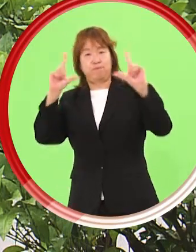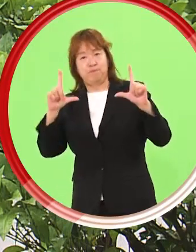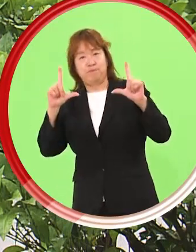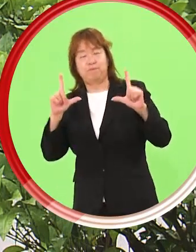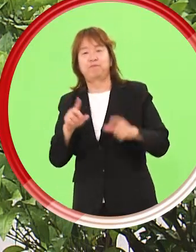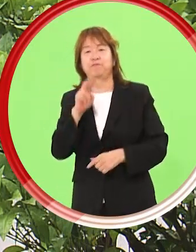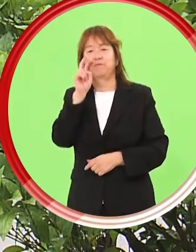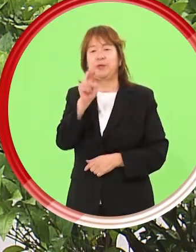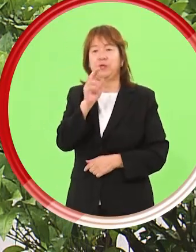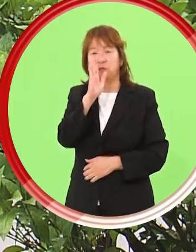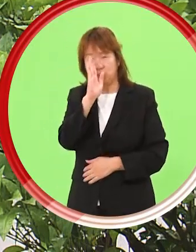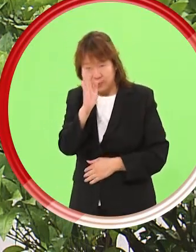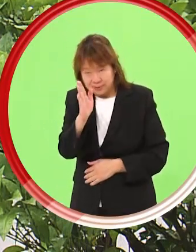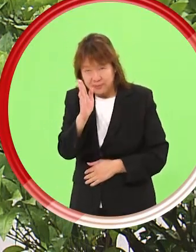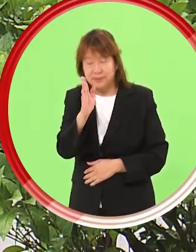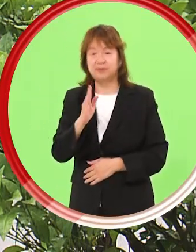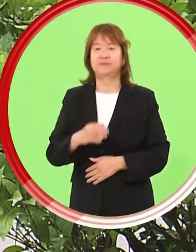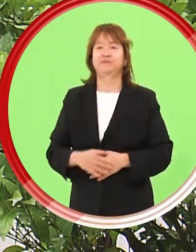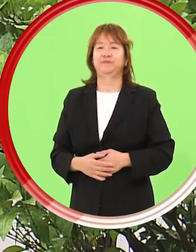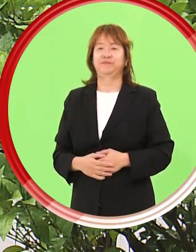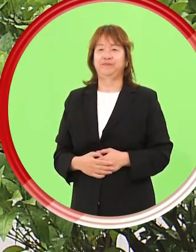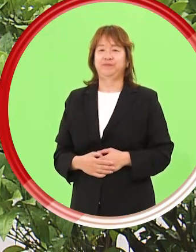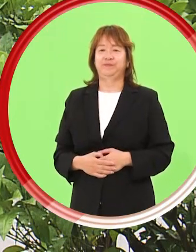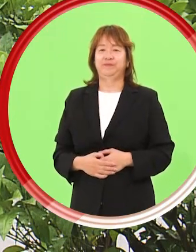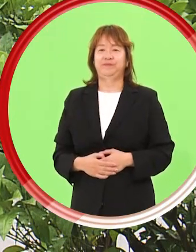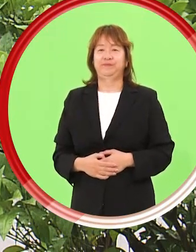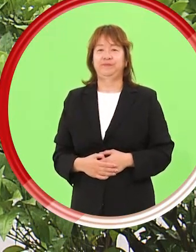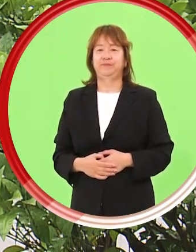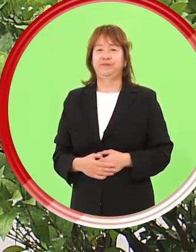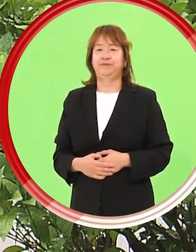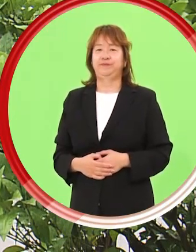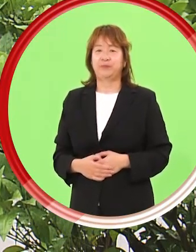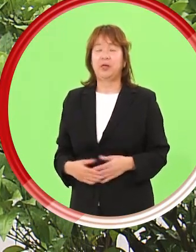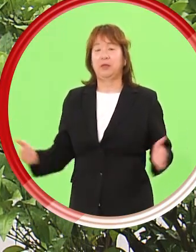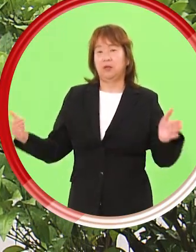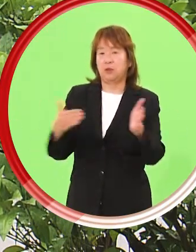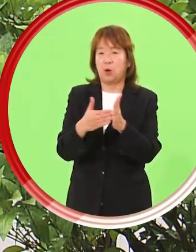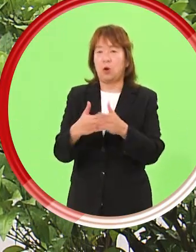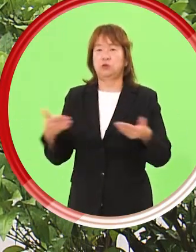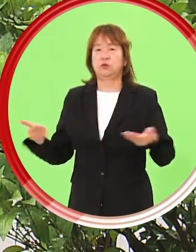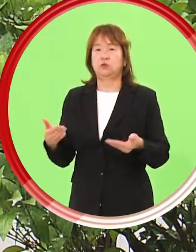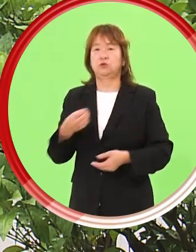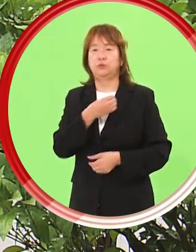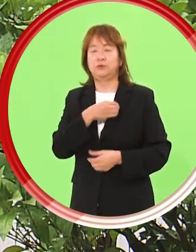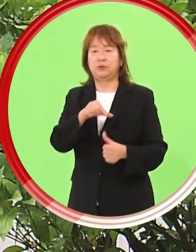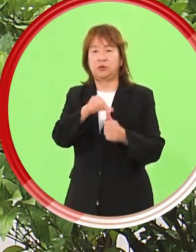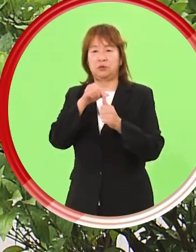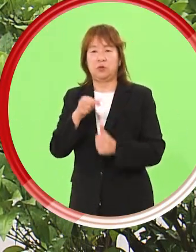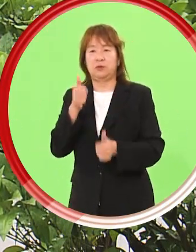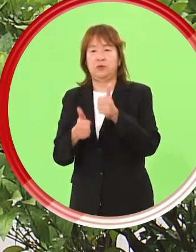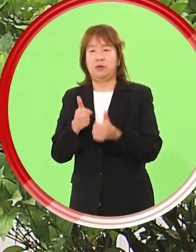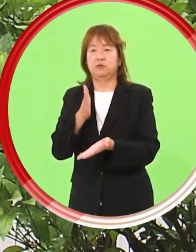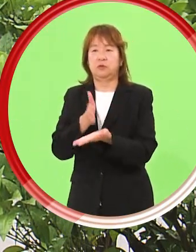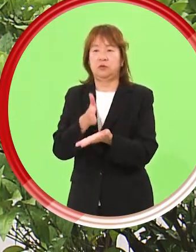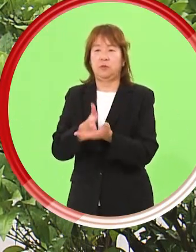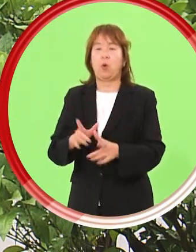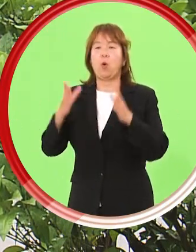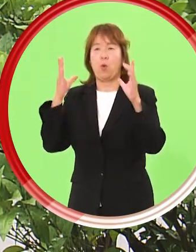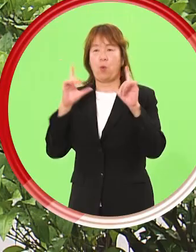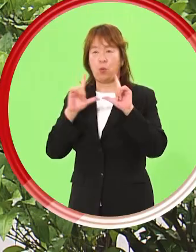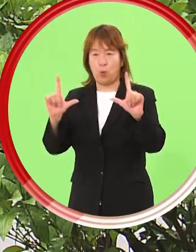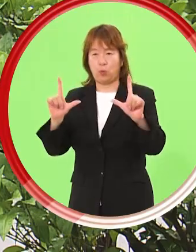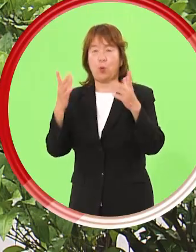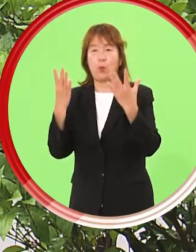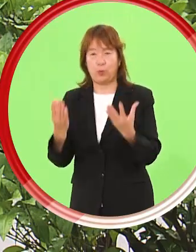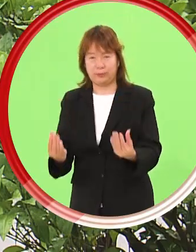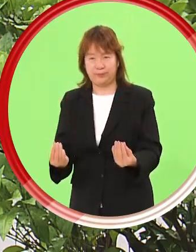市職員採用情報サイトへアクセスしてください。以上、変わる広島市職員採用試験について広